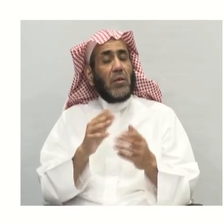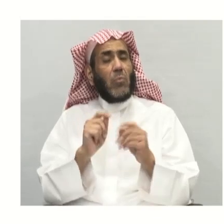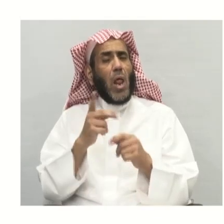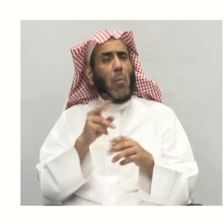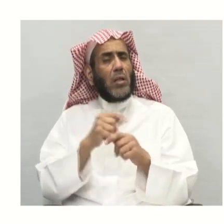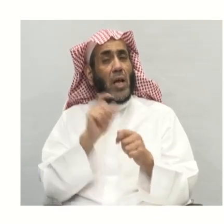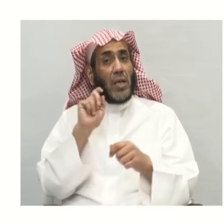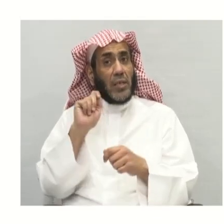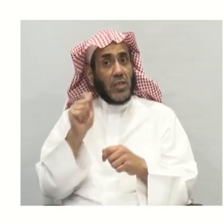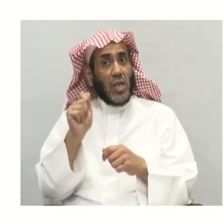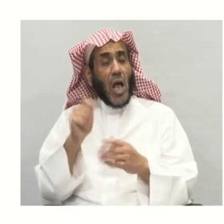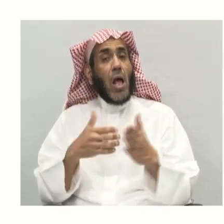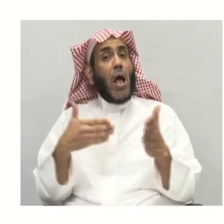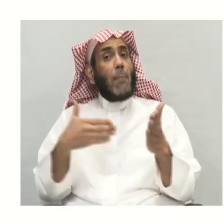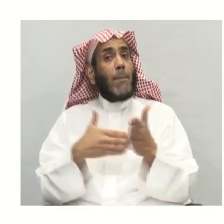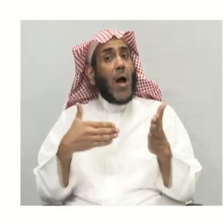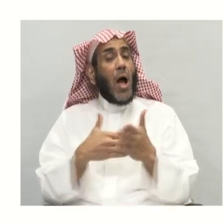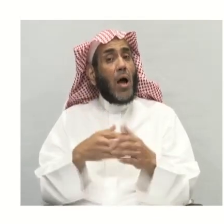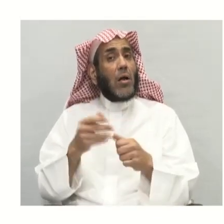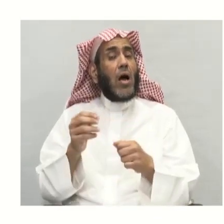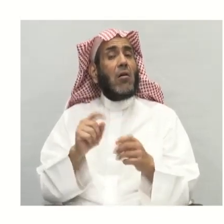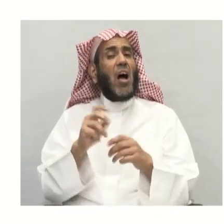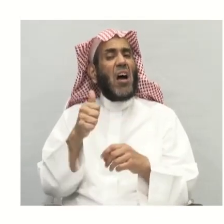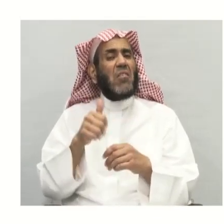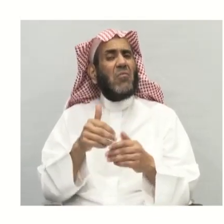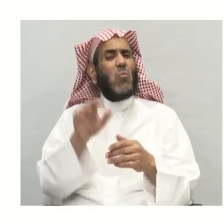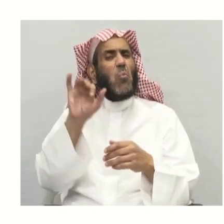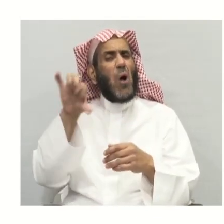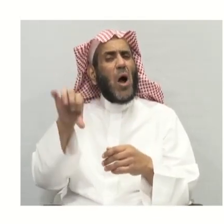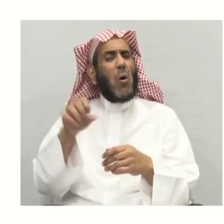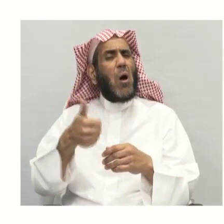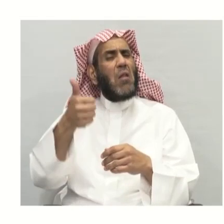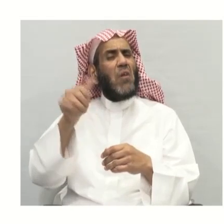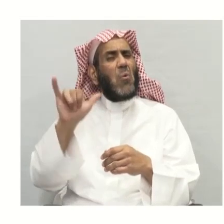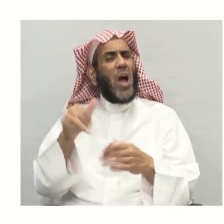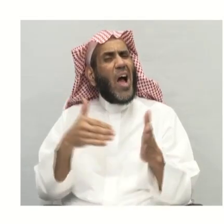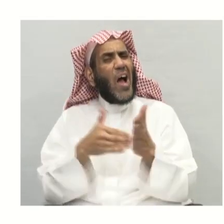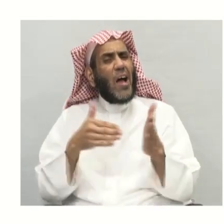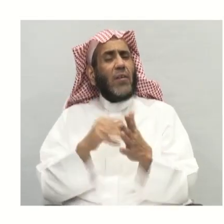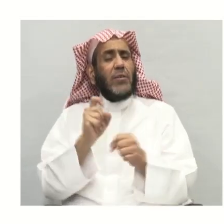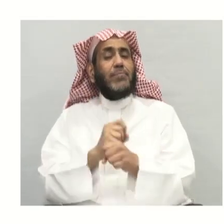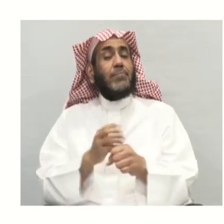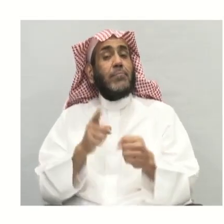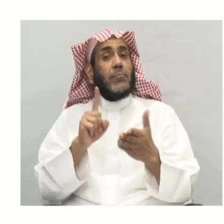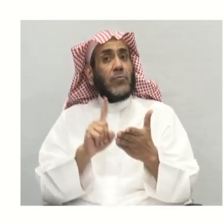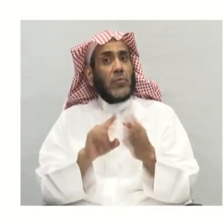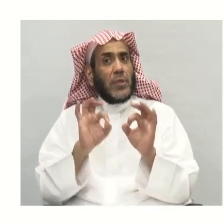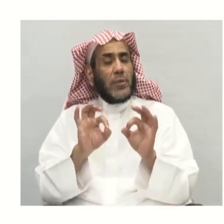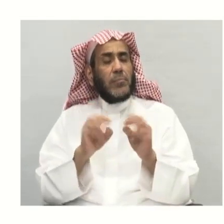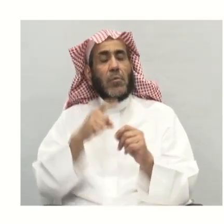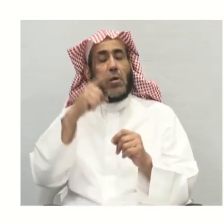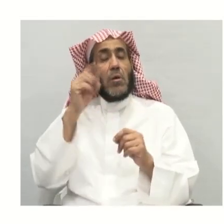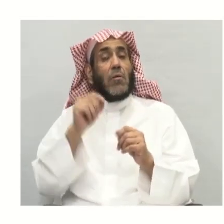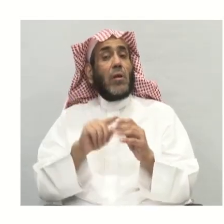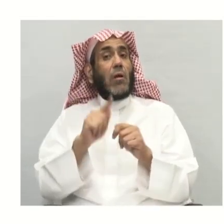اصليه فاذا كان معتل الاخر اخر اخر حرف عله واو او الف او ياء فان في